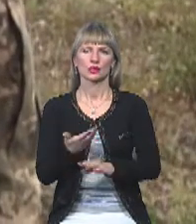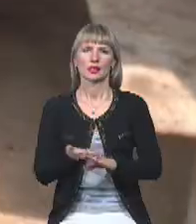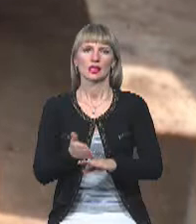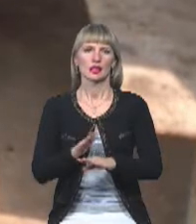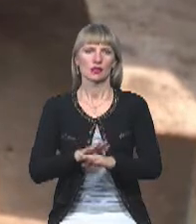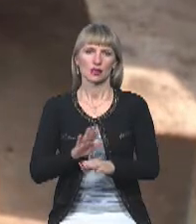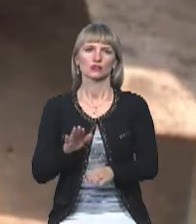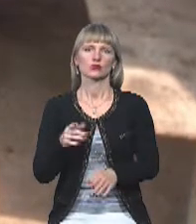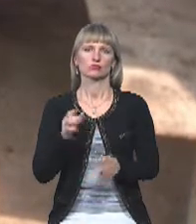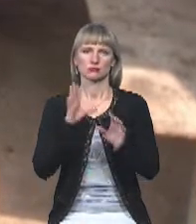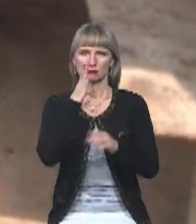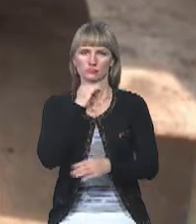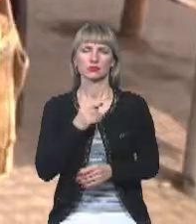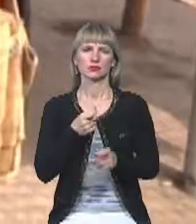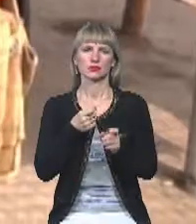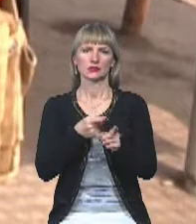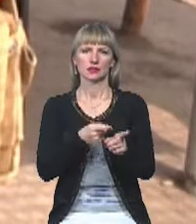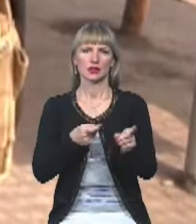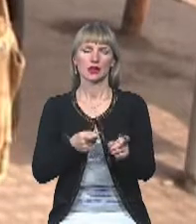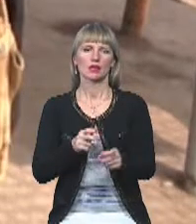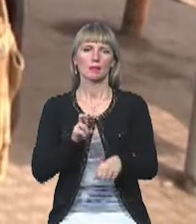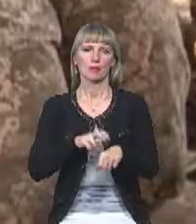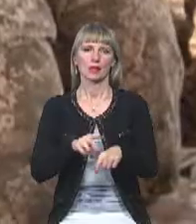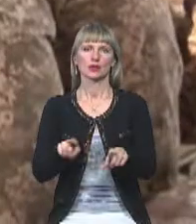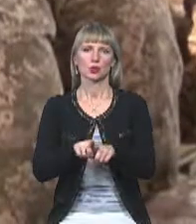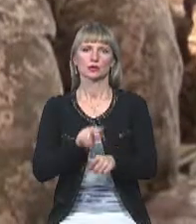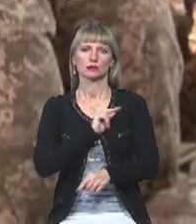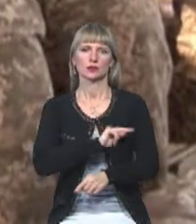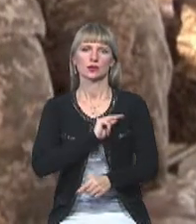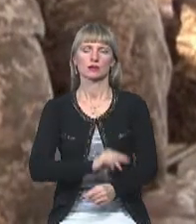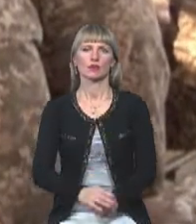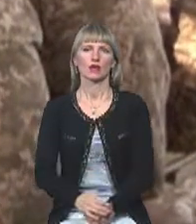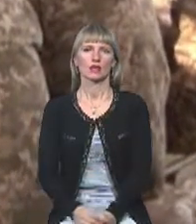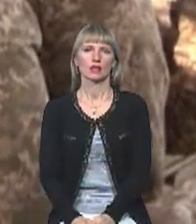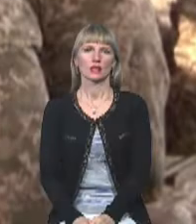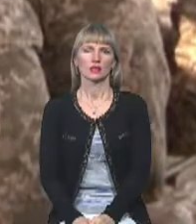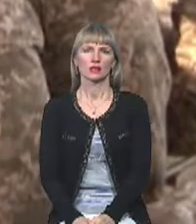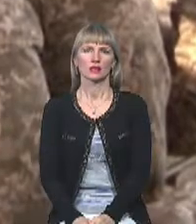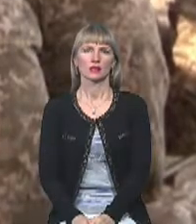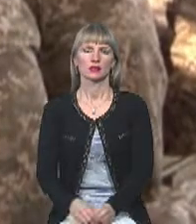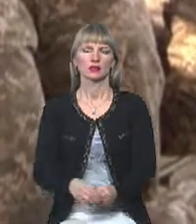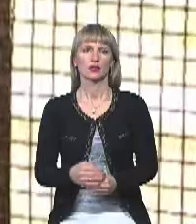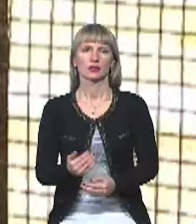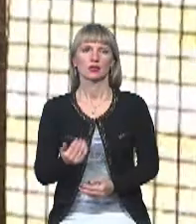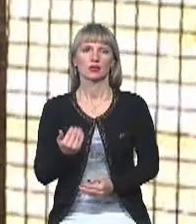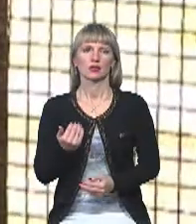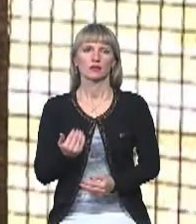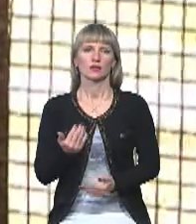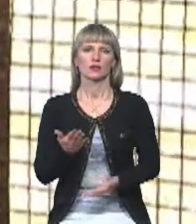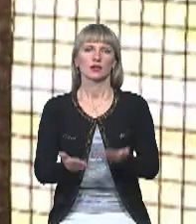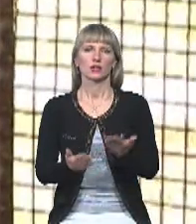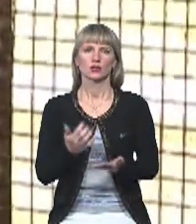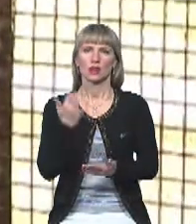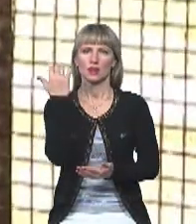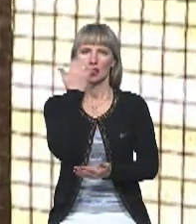можна. Окремо з резервістами працювали медики. Ви не бачите, де конкретно входну артерію. Якщо не